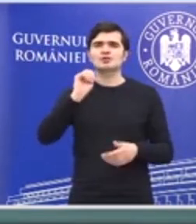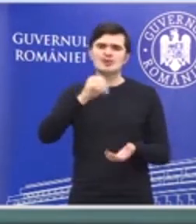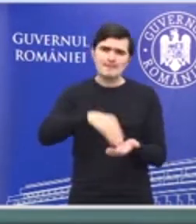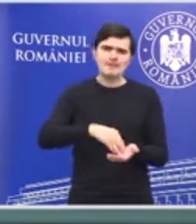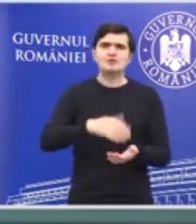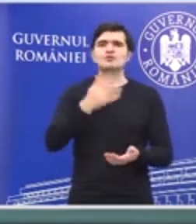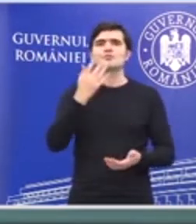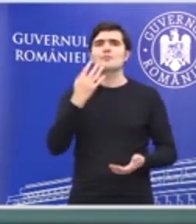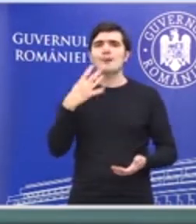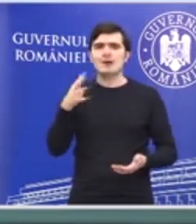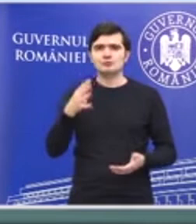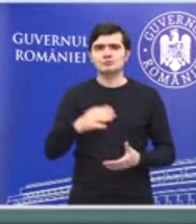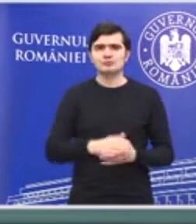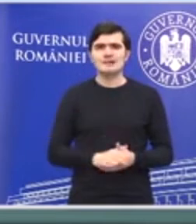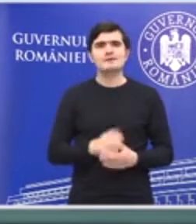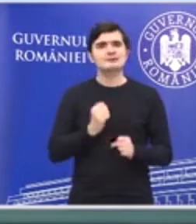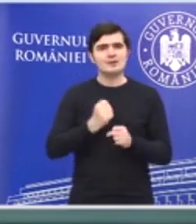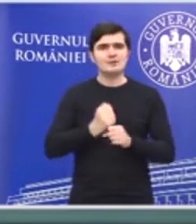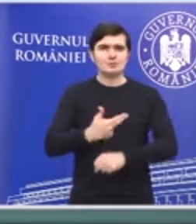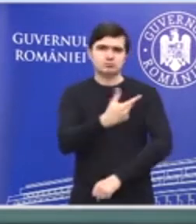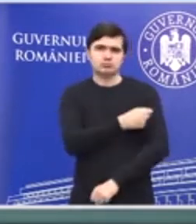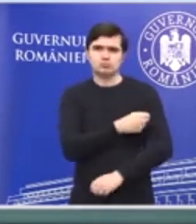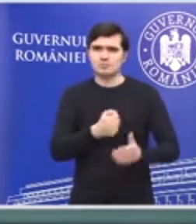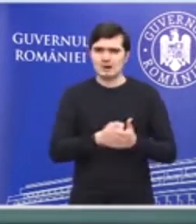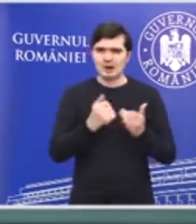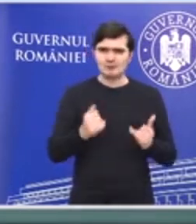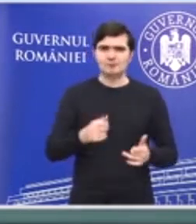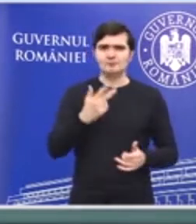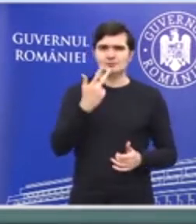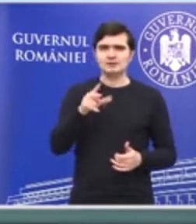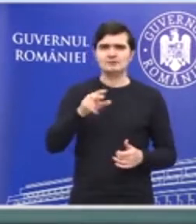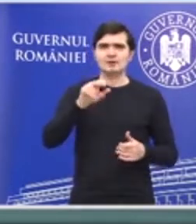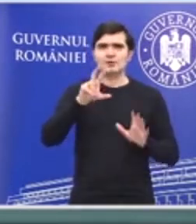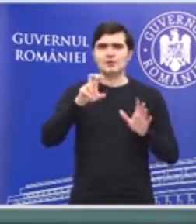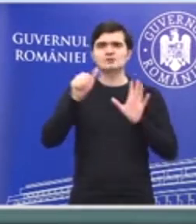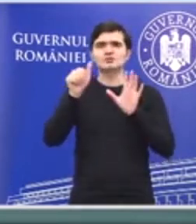1.320.400. Administrate până în acest moment